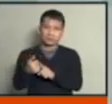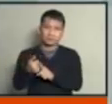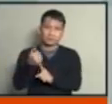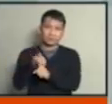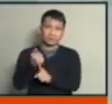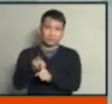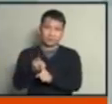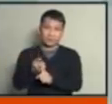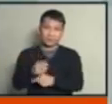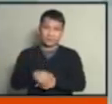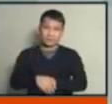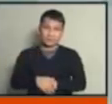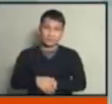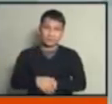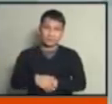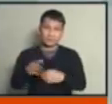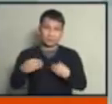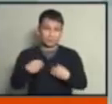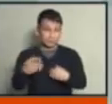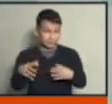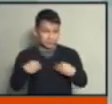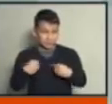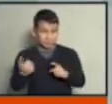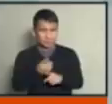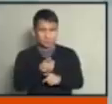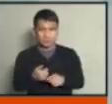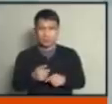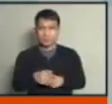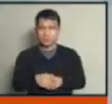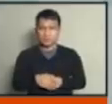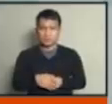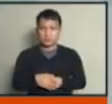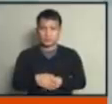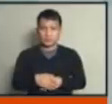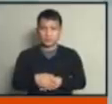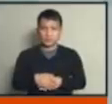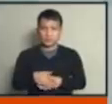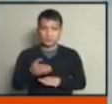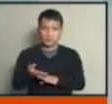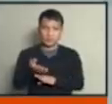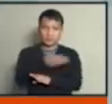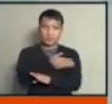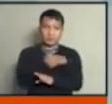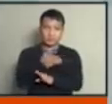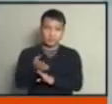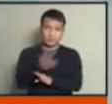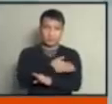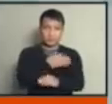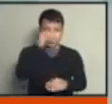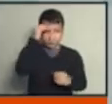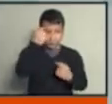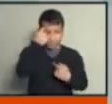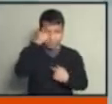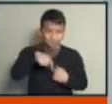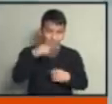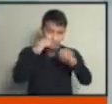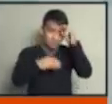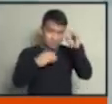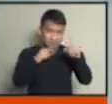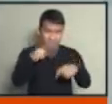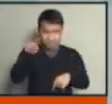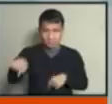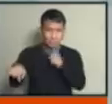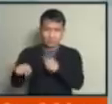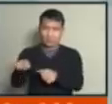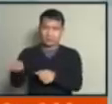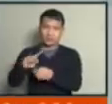ganun na instance. Kasi parang inamin mo na nasasaktan mo siya pag... Ano po yun, sir, eh? Yung mga ano yun, mga misunderstanding lang. Pero hindi po dahil